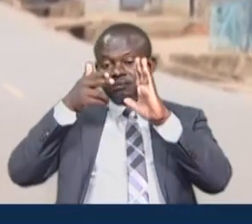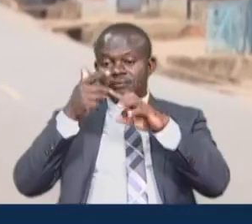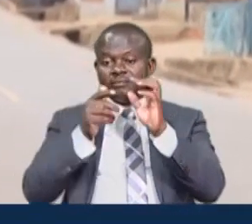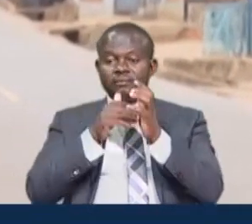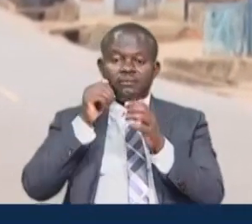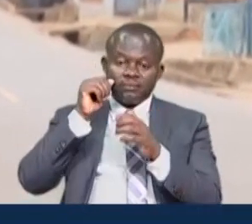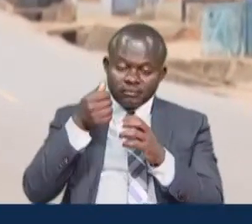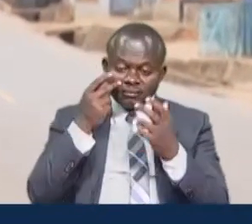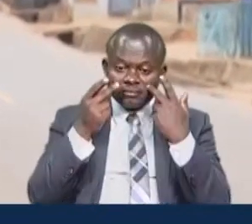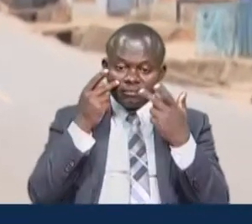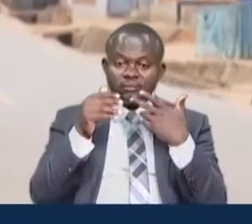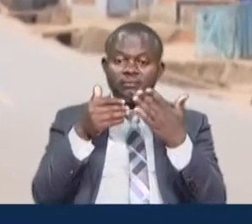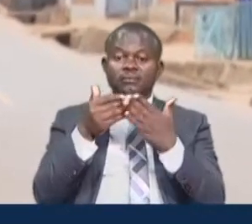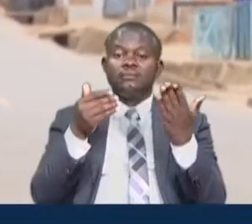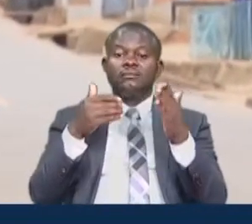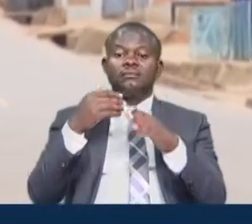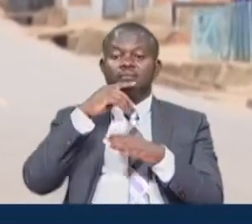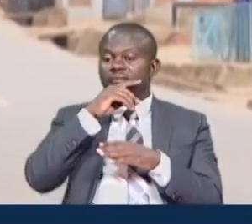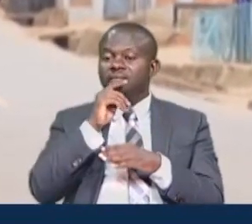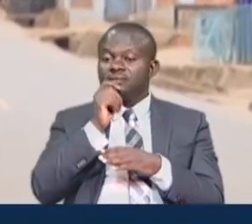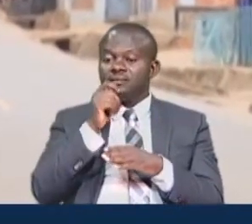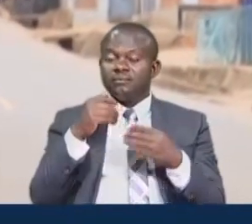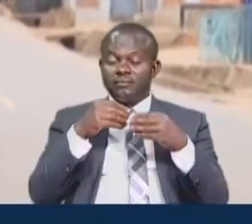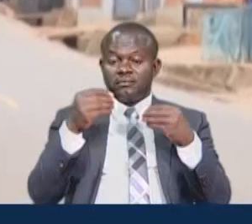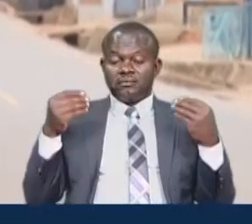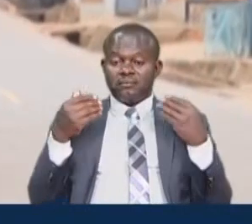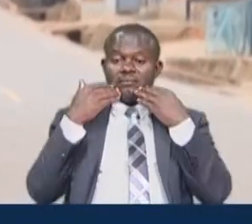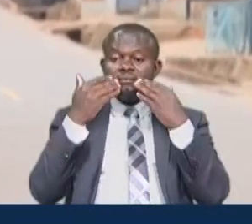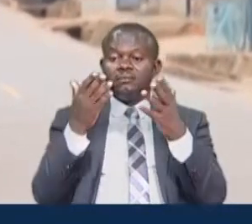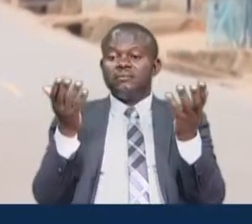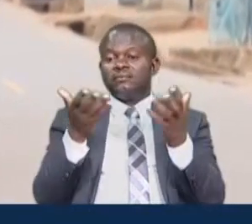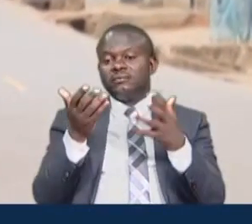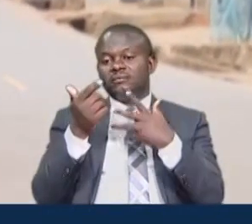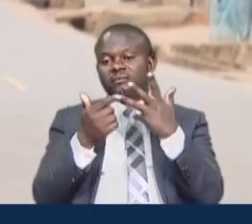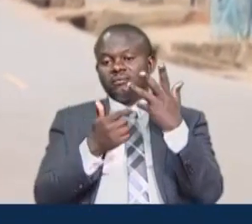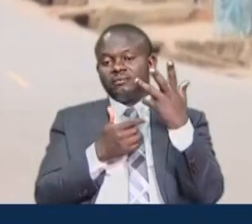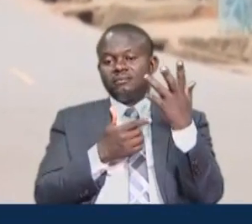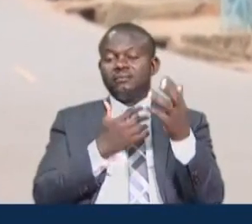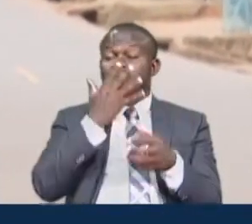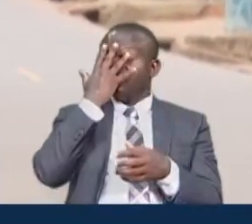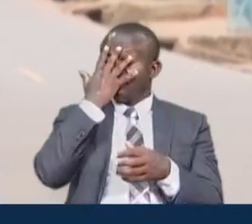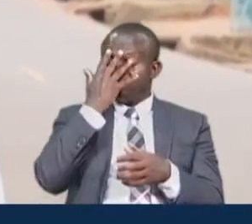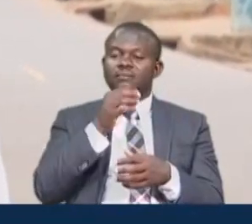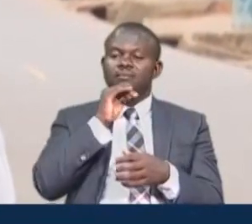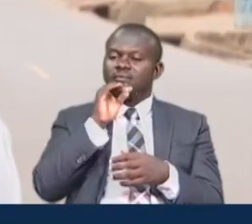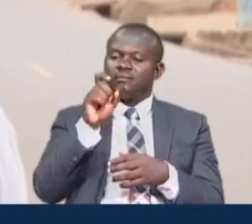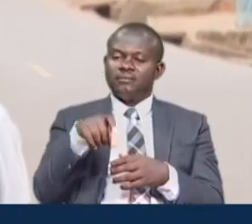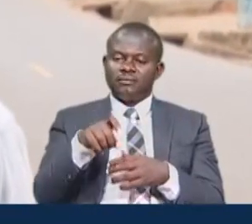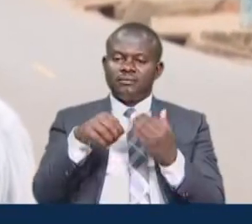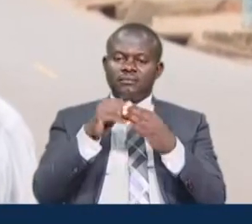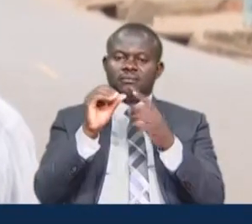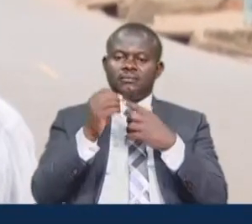ejo yazajya kubona akabona ari ku mbuga nkoranyambaga yambaye ubusa ari hehe. Icyo kintu ni ikintu giteye isoni nta nubwo byakabaye mu